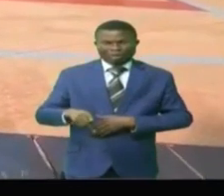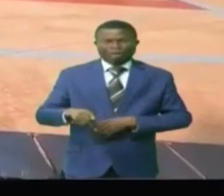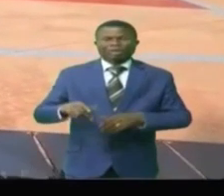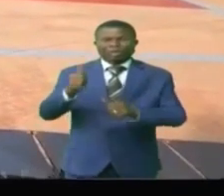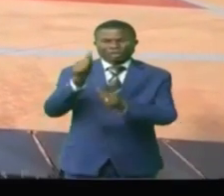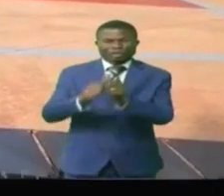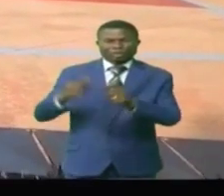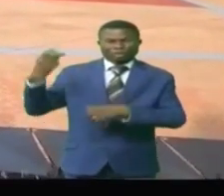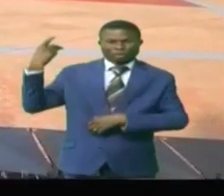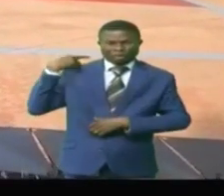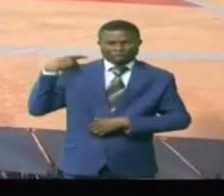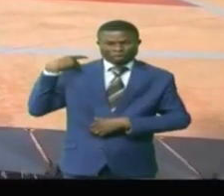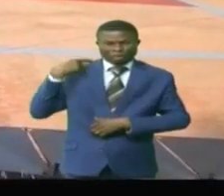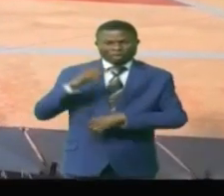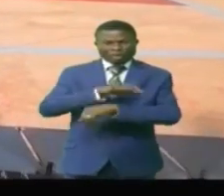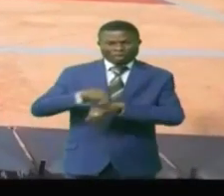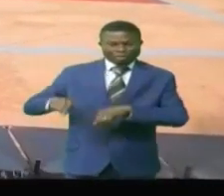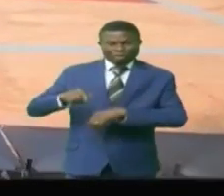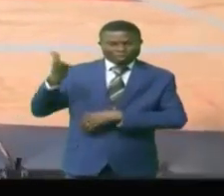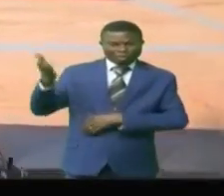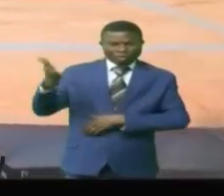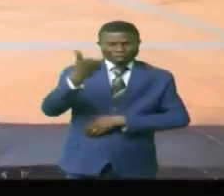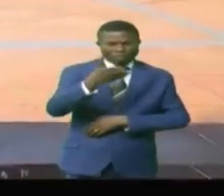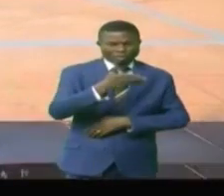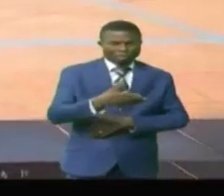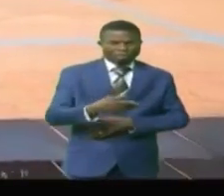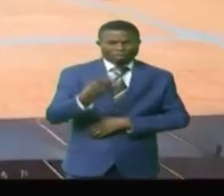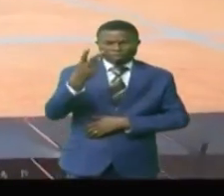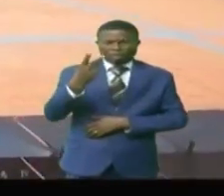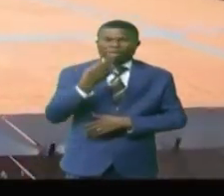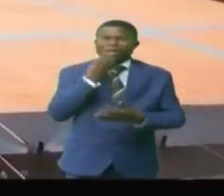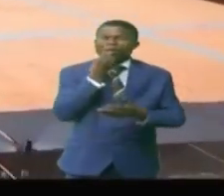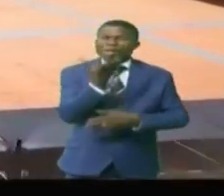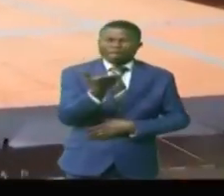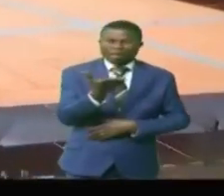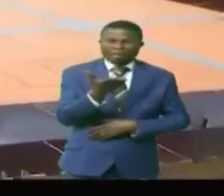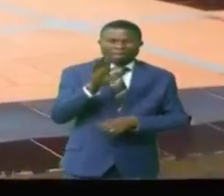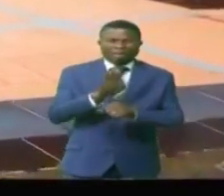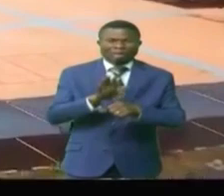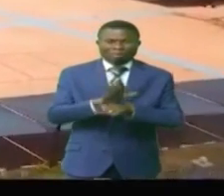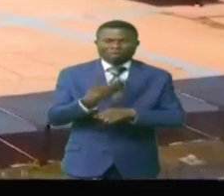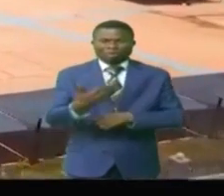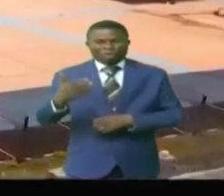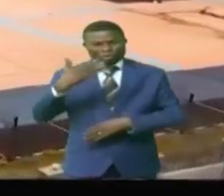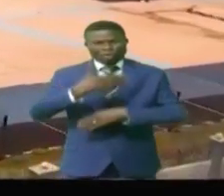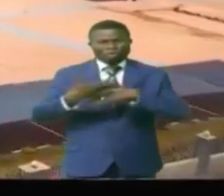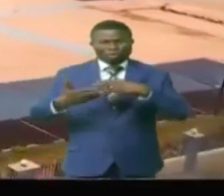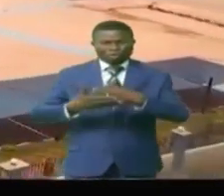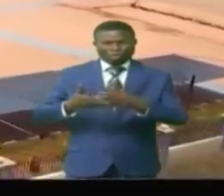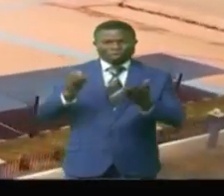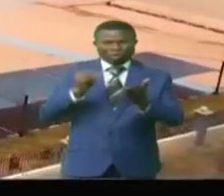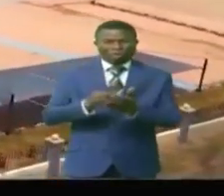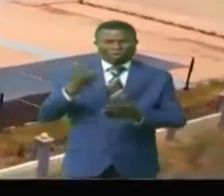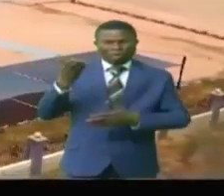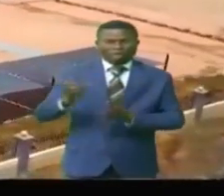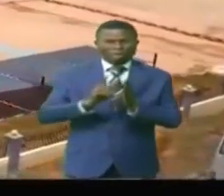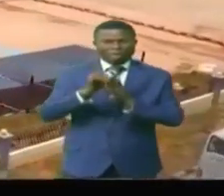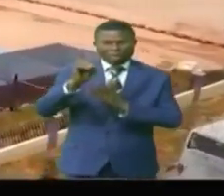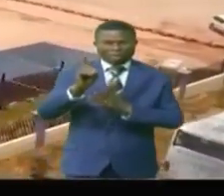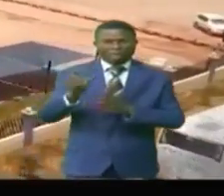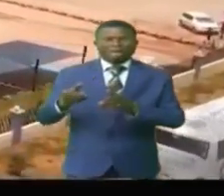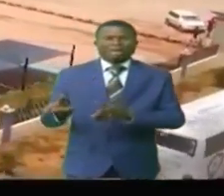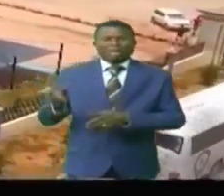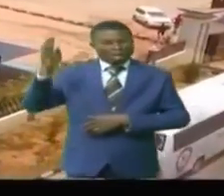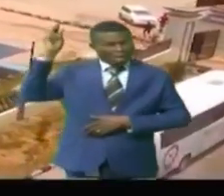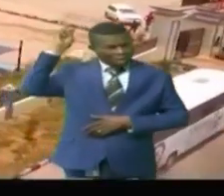député sont dotés des bureaux. Il ne s'agit là que d'un échantillon des nombreux et grands ouvrages des reconstructions et des développements d'écologie